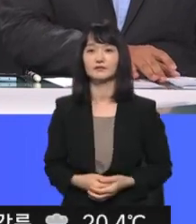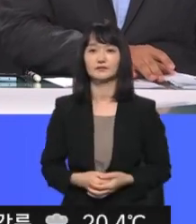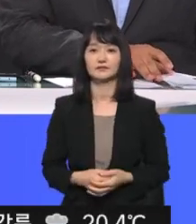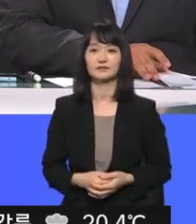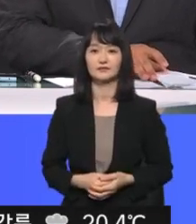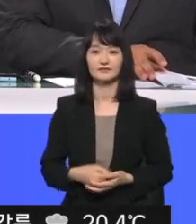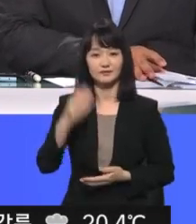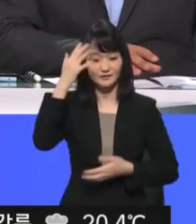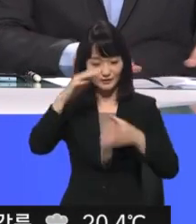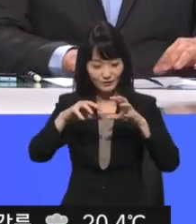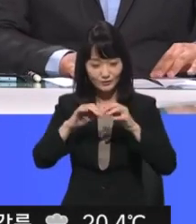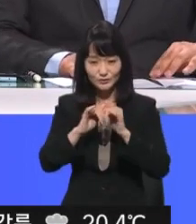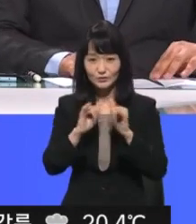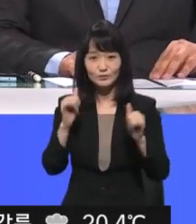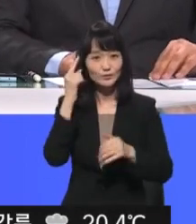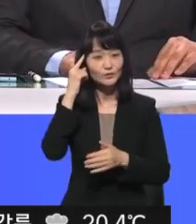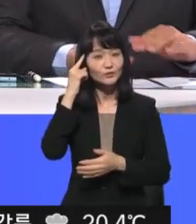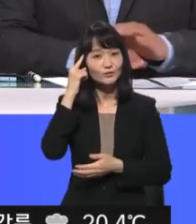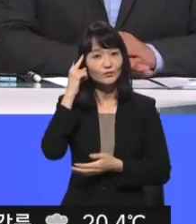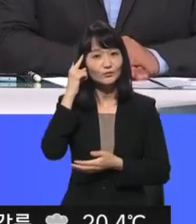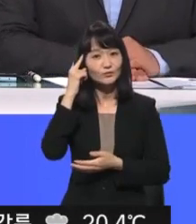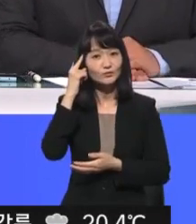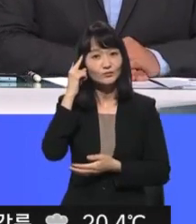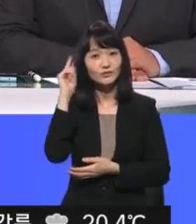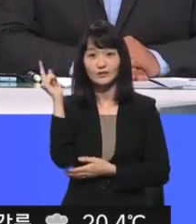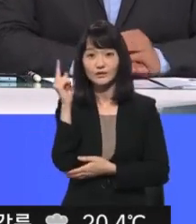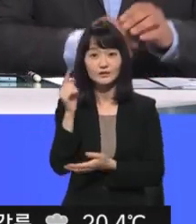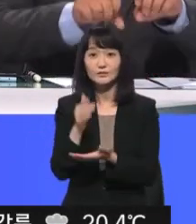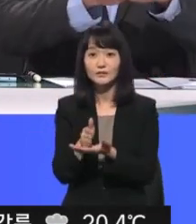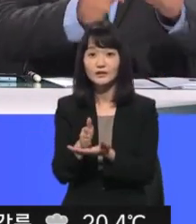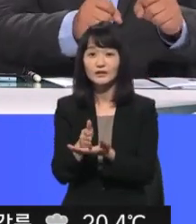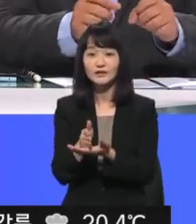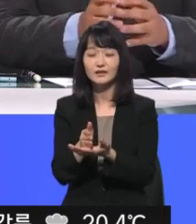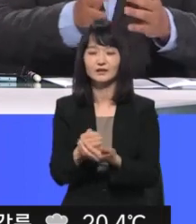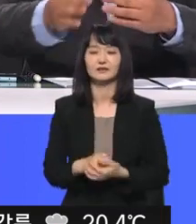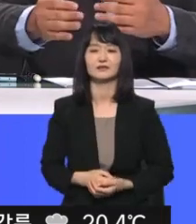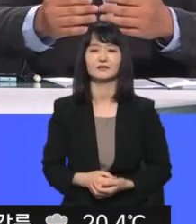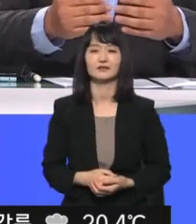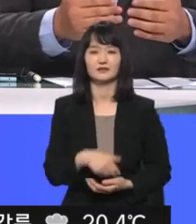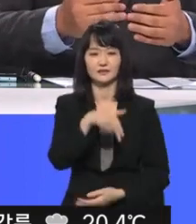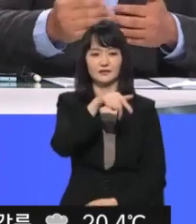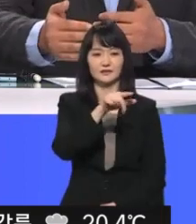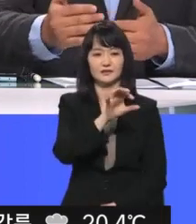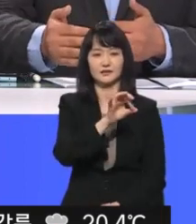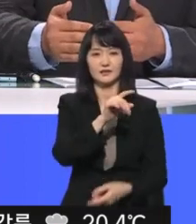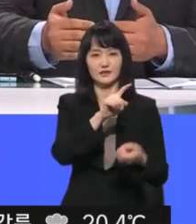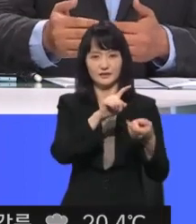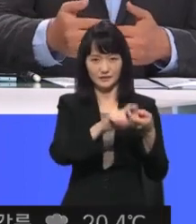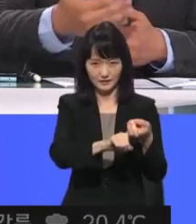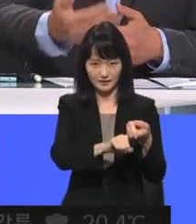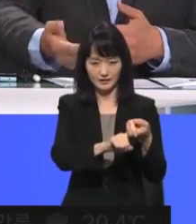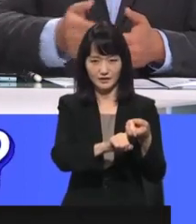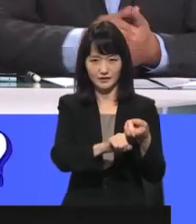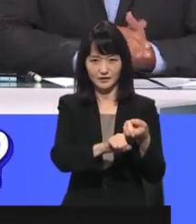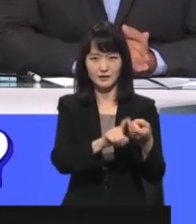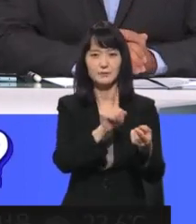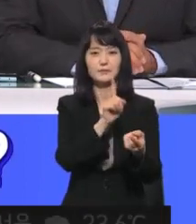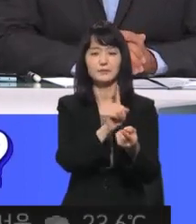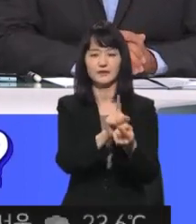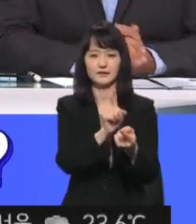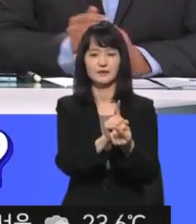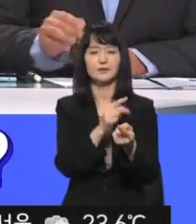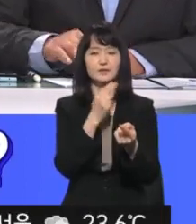쓰지 말란 말이야 났어 그리고 또 저희가 그거 너 가져 아니라는거 해봤는데 그렇게 이제 장애 관과 이제 단절이 도 필요하다 알겠습니다 지지